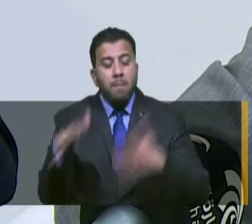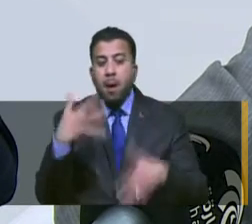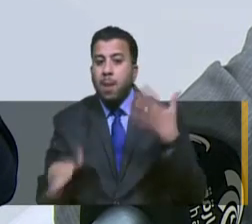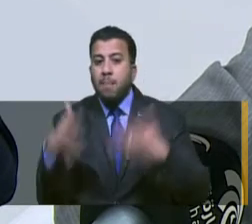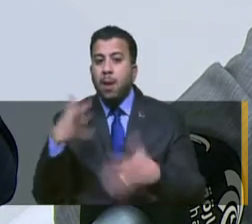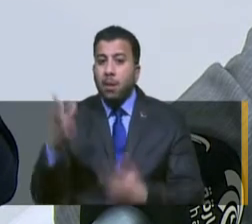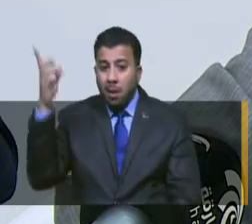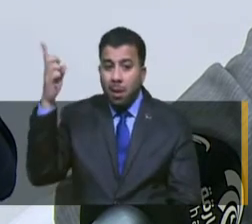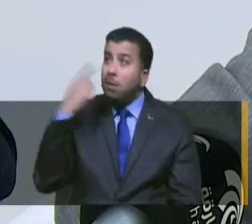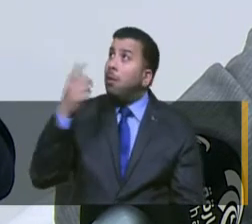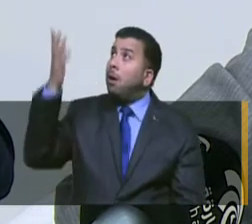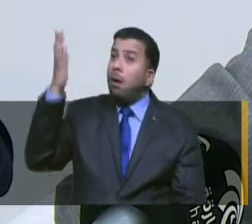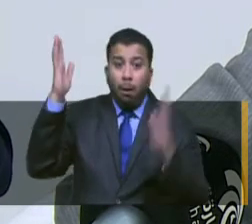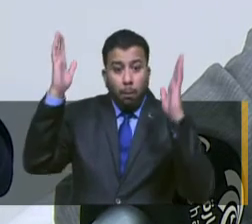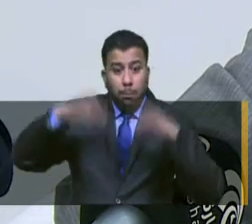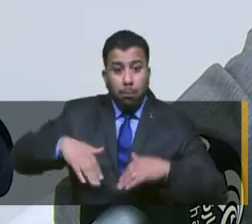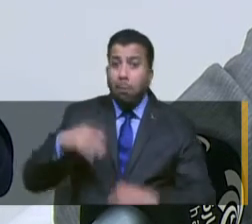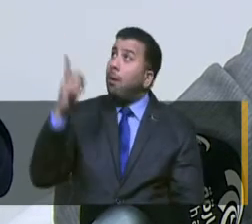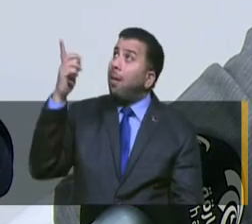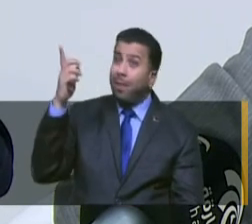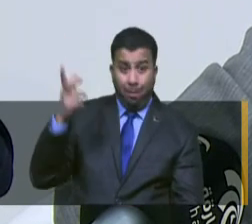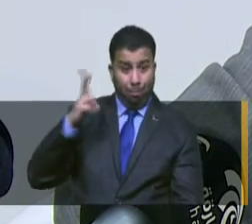هل هذا المنظر الحين منظر الناس متحضرة؟